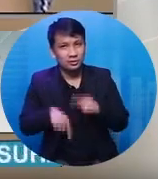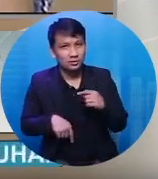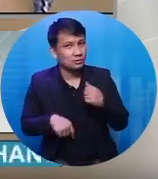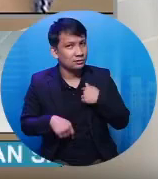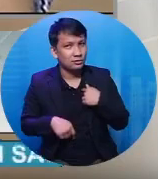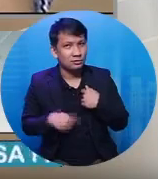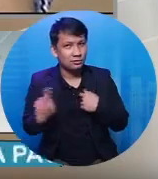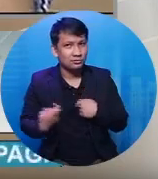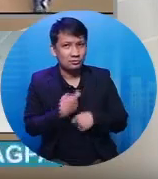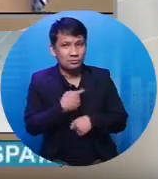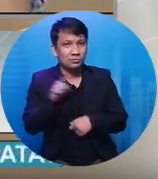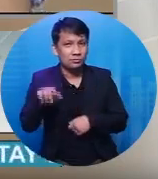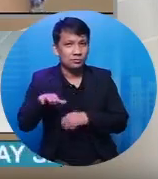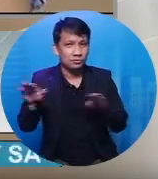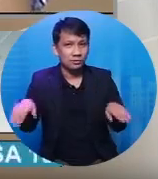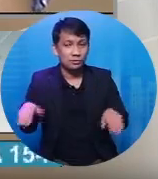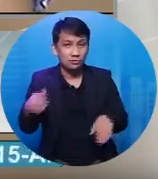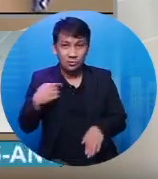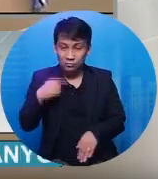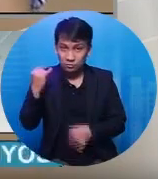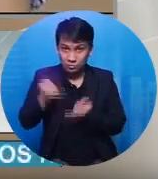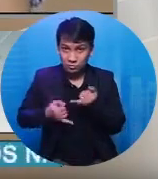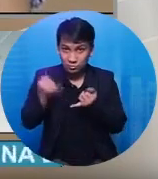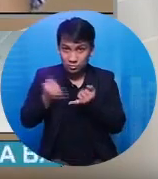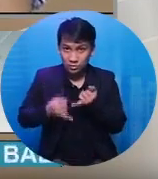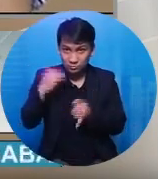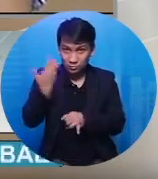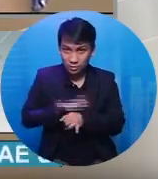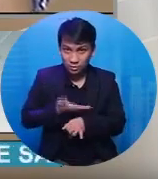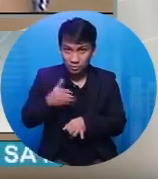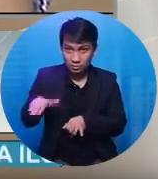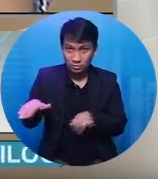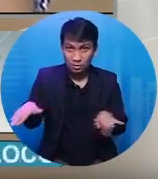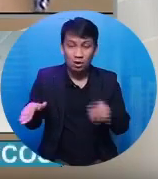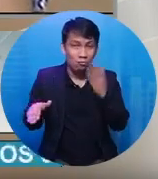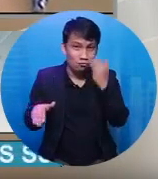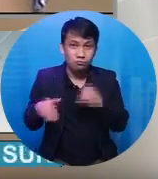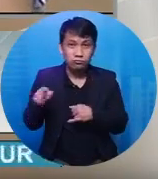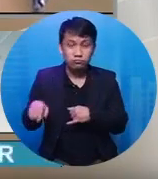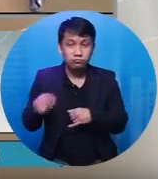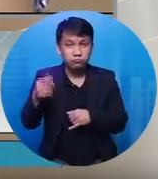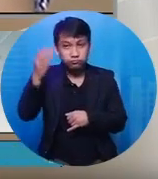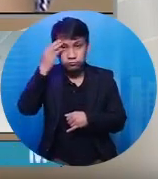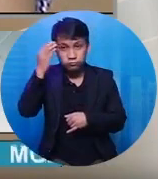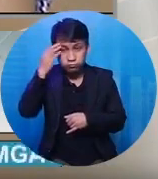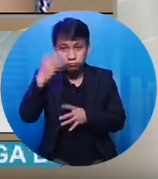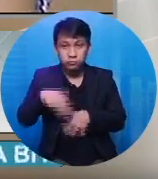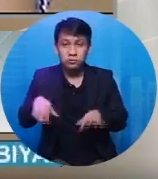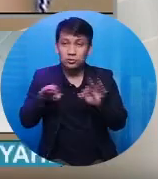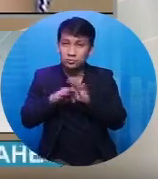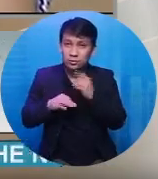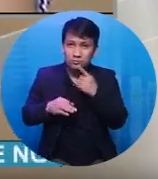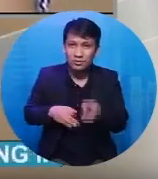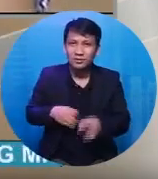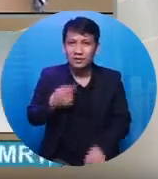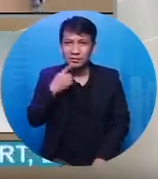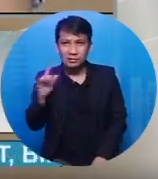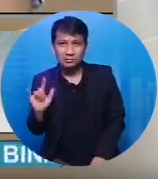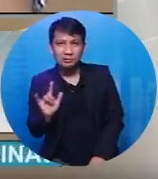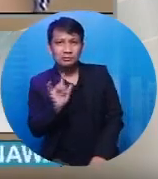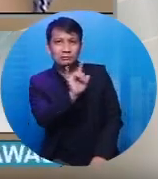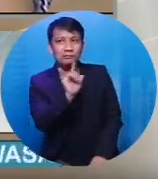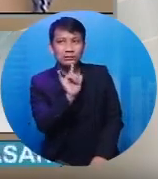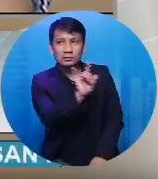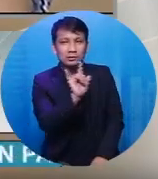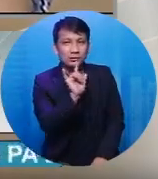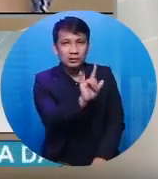bata rin. Mas lalo yung anak mong bunso. Alam Wait. Mong sinabihan ka niya. Mahal na mahal na mahal ka